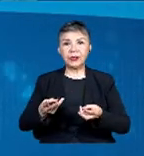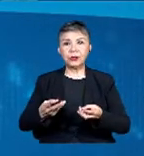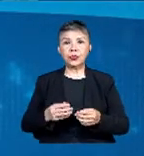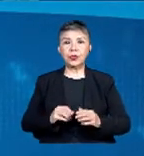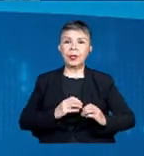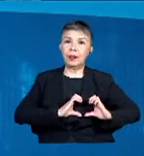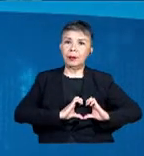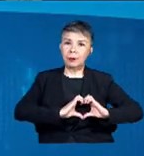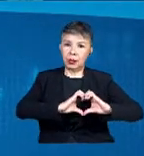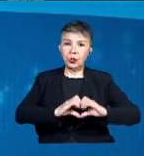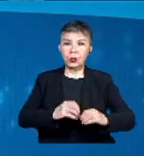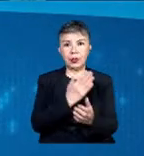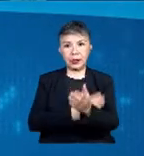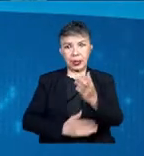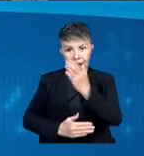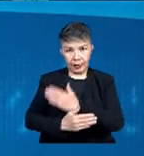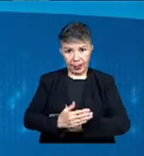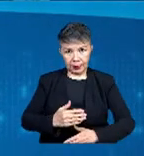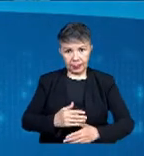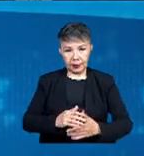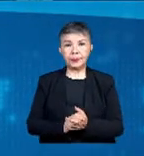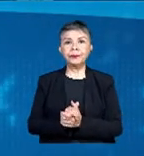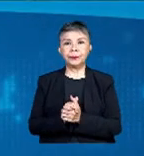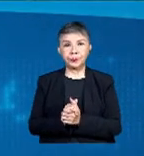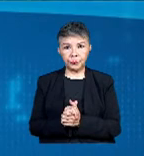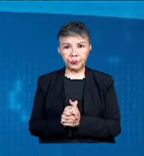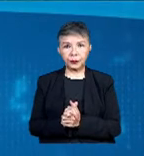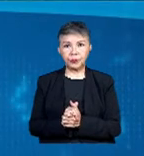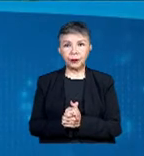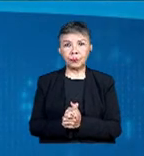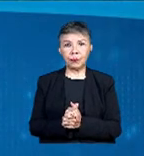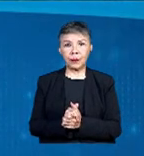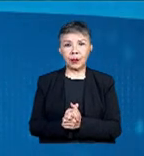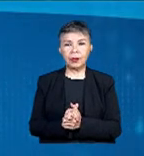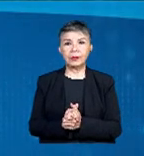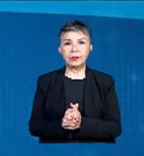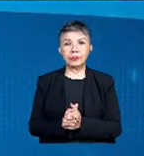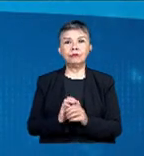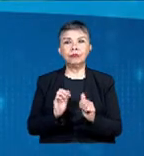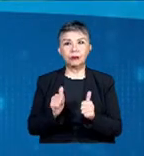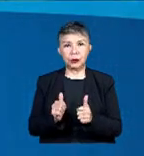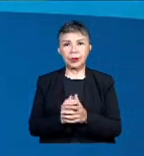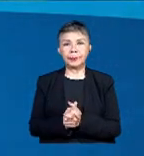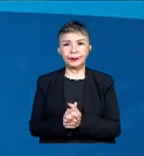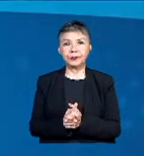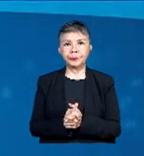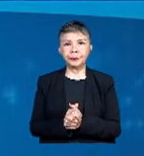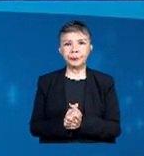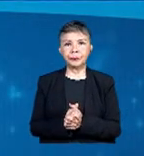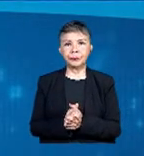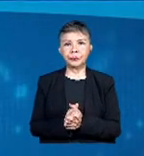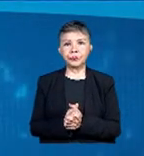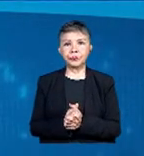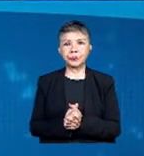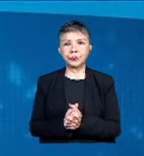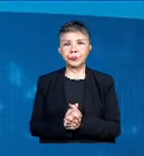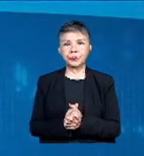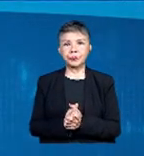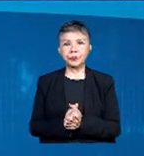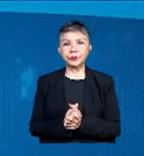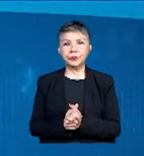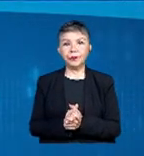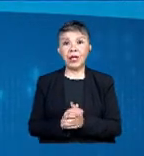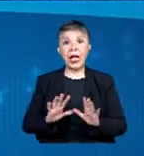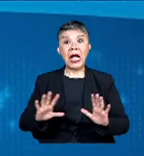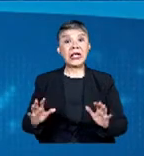fasilitas-fasilitas yang tentu lebih baik bila ditempatkan di penginapan yang lainnya.